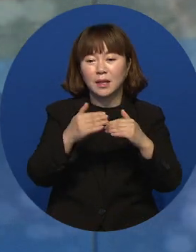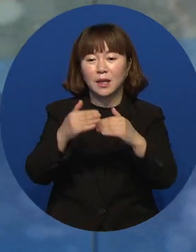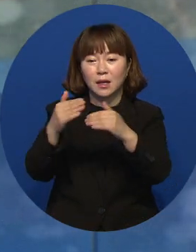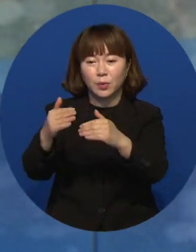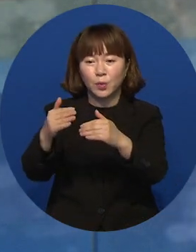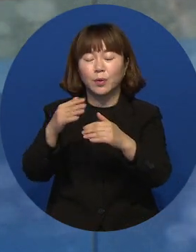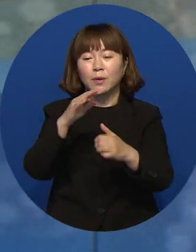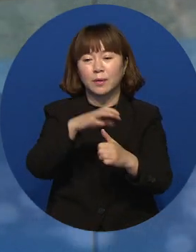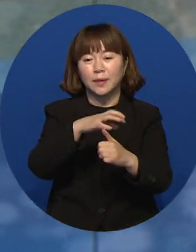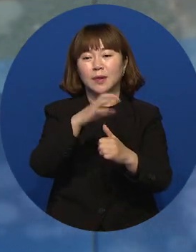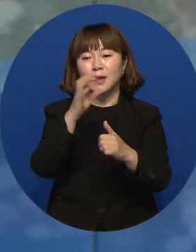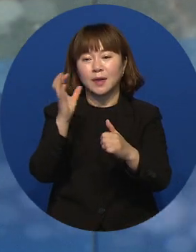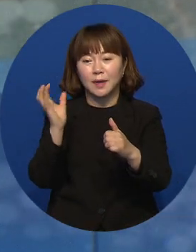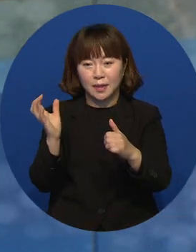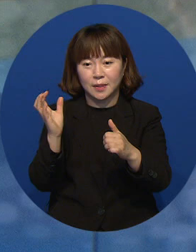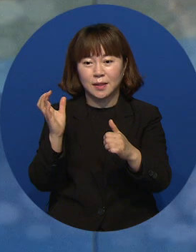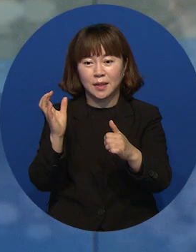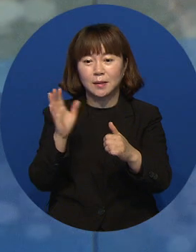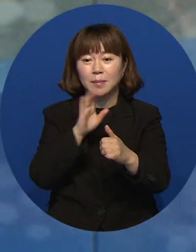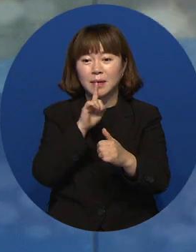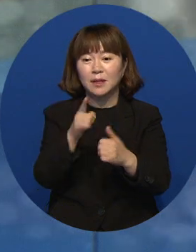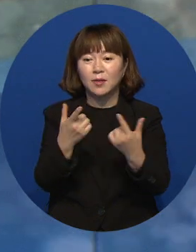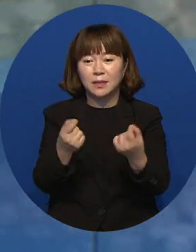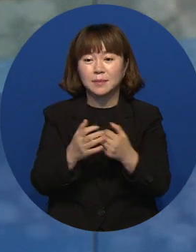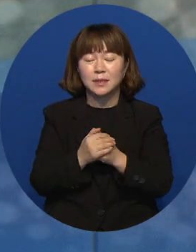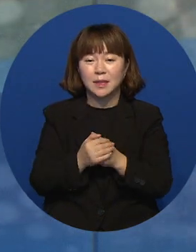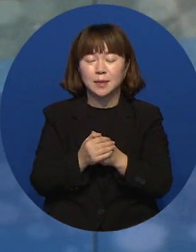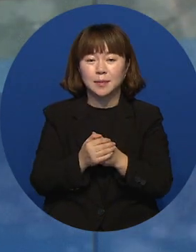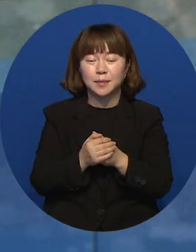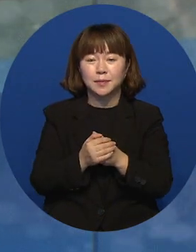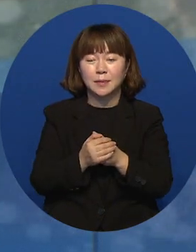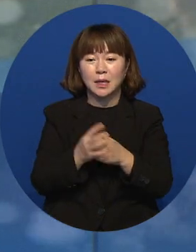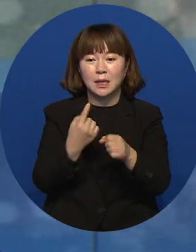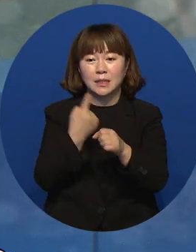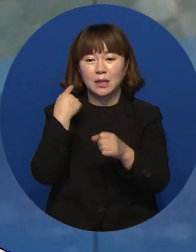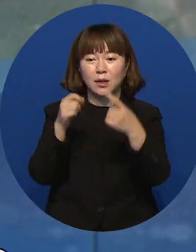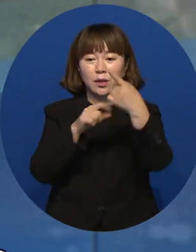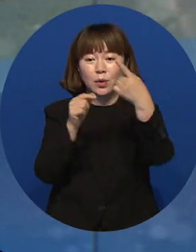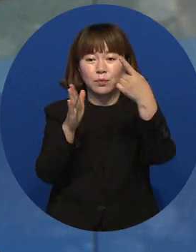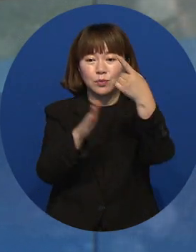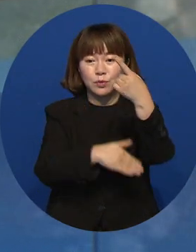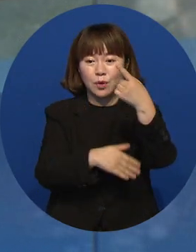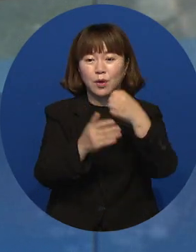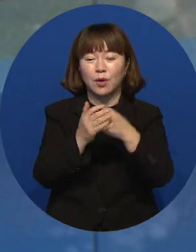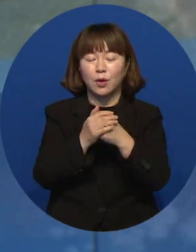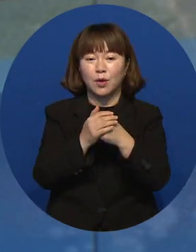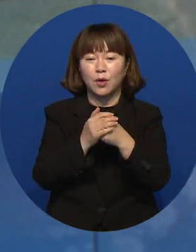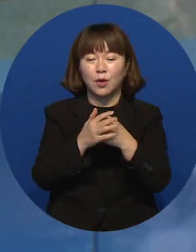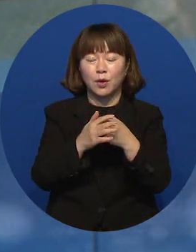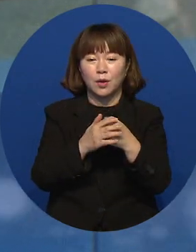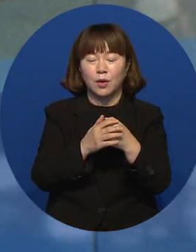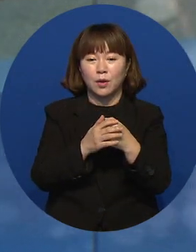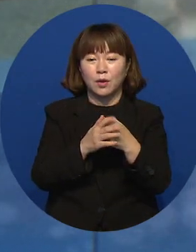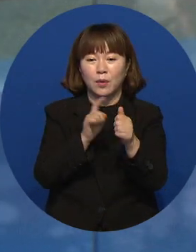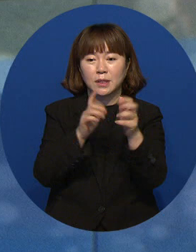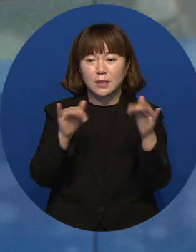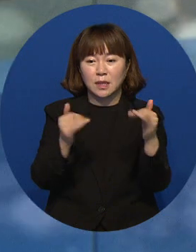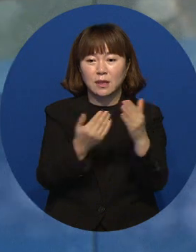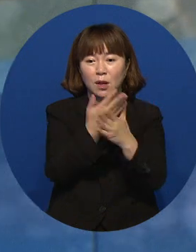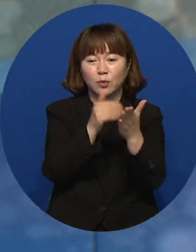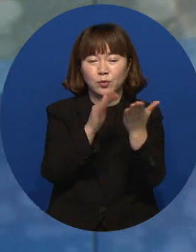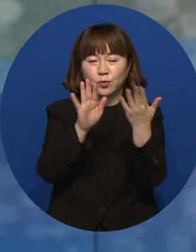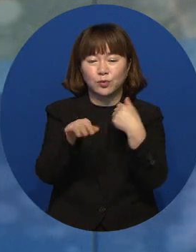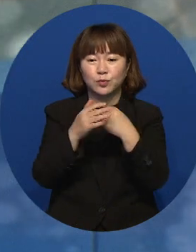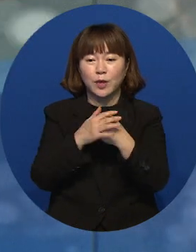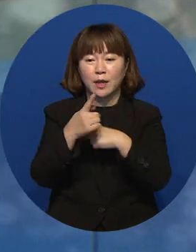하면서 더 여러 두겠다는 말씀이신 데 그렇습니까 쓰니까 벌써 작년 1월부터 국내 첫 확진 자가 나온 이래 거의 11개월 만에